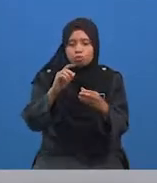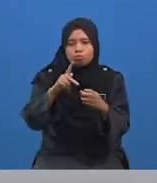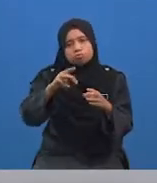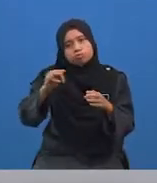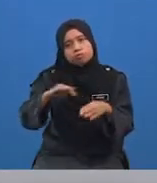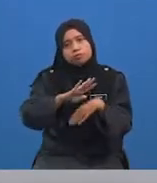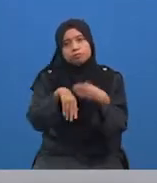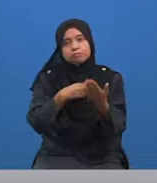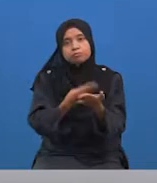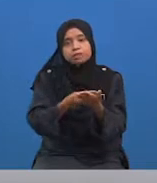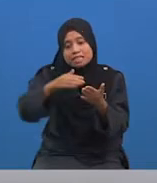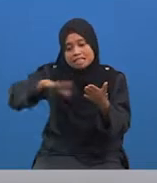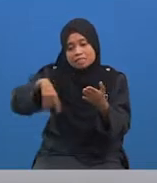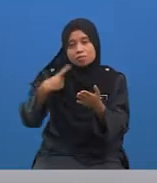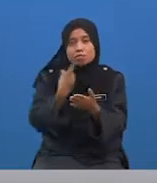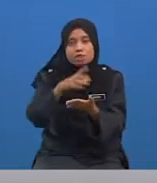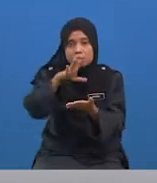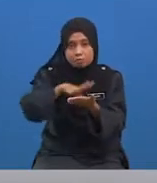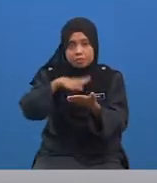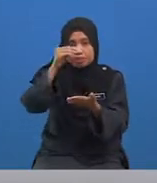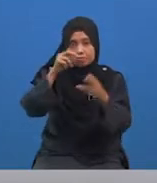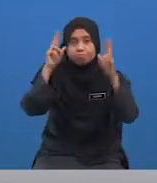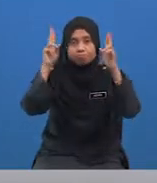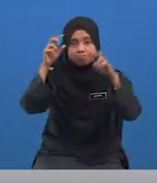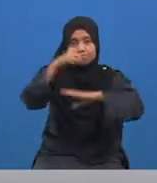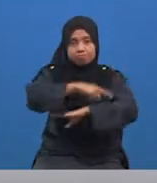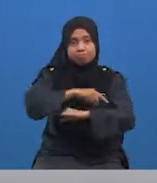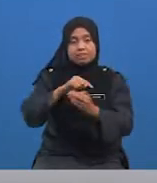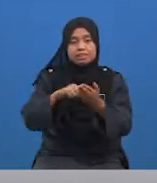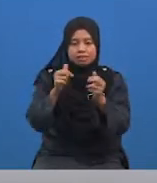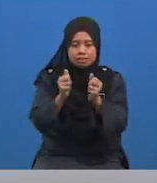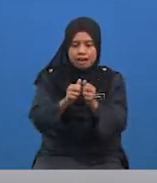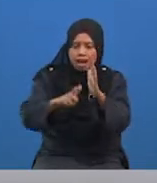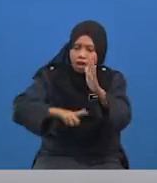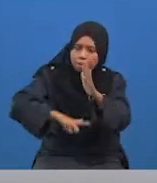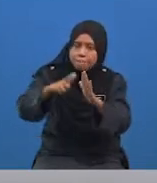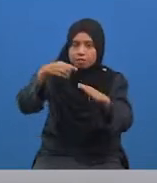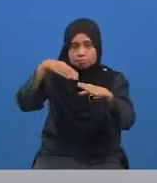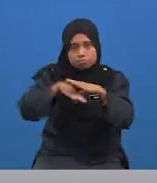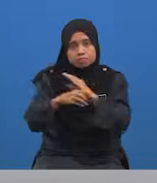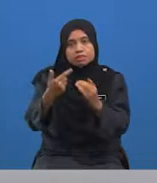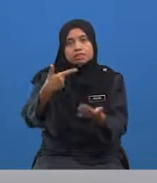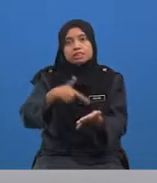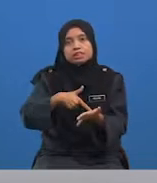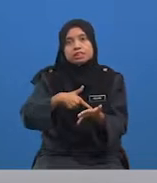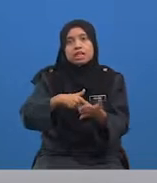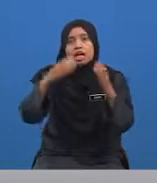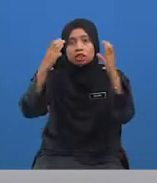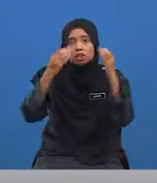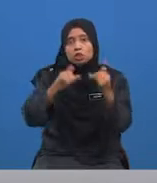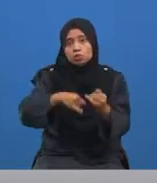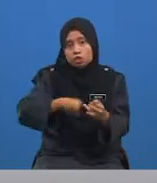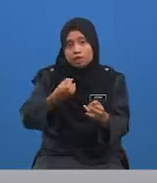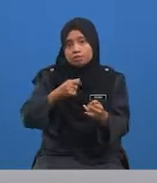sekalian, sebelum kita pelajari tajuk ini dengan lebih mendalam lagi, cikgu